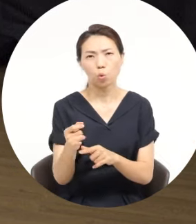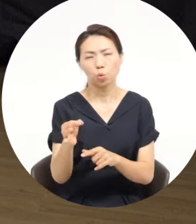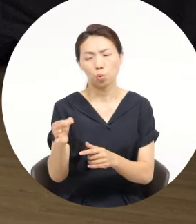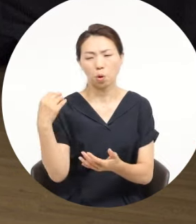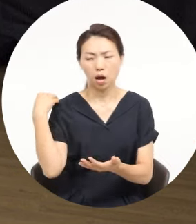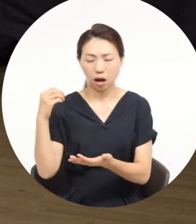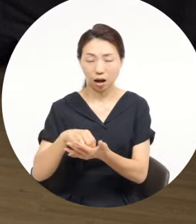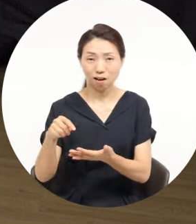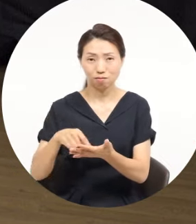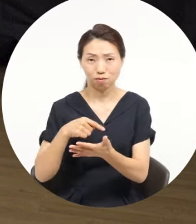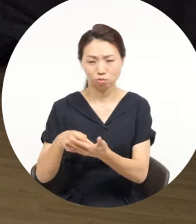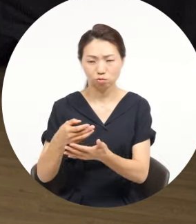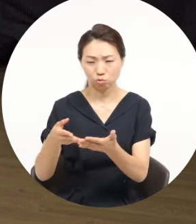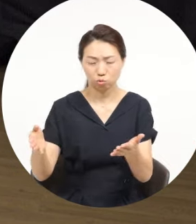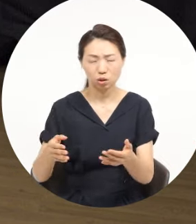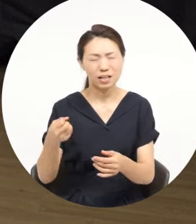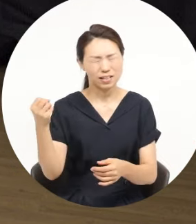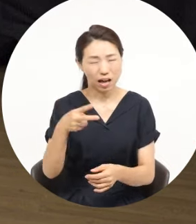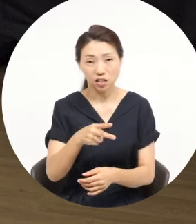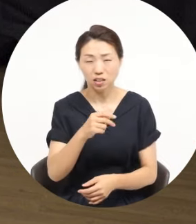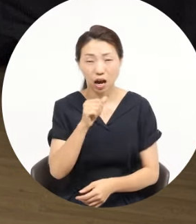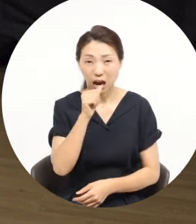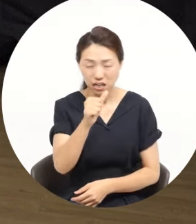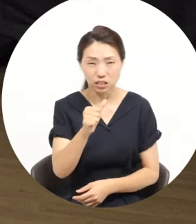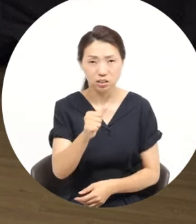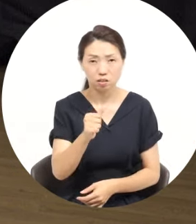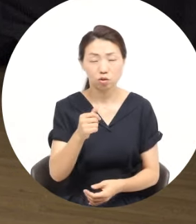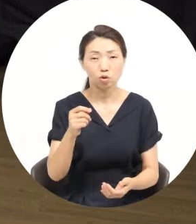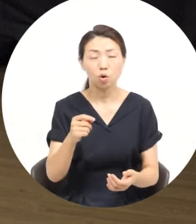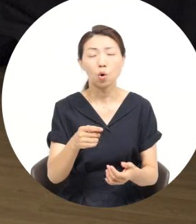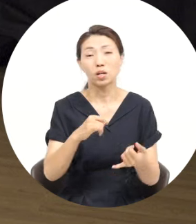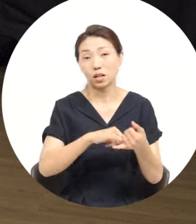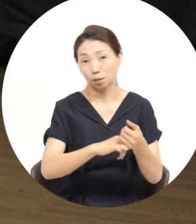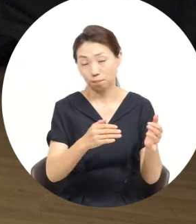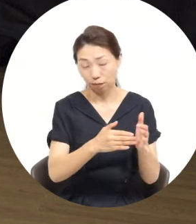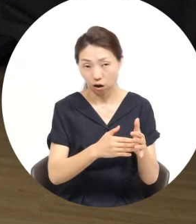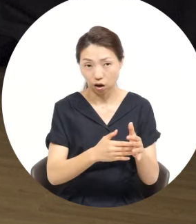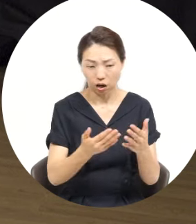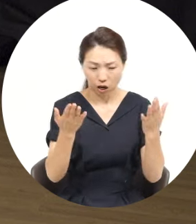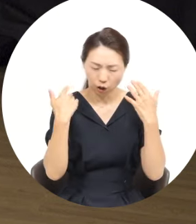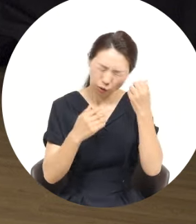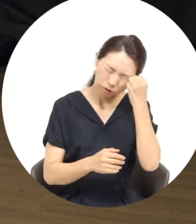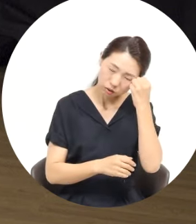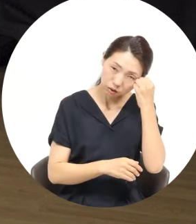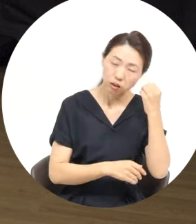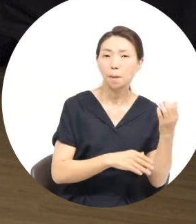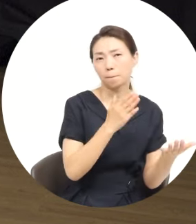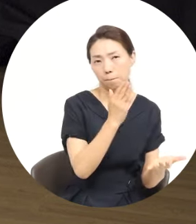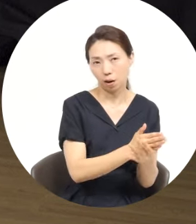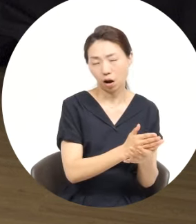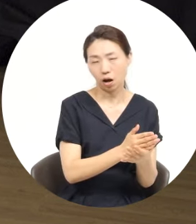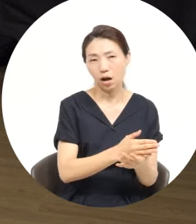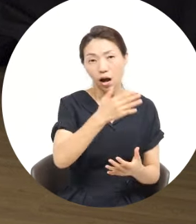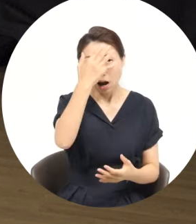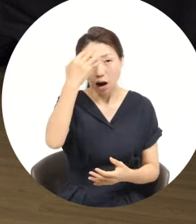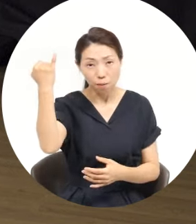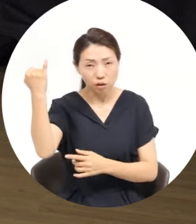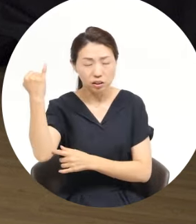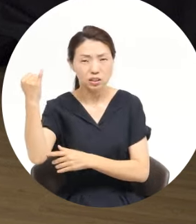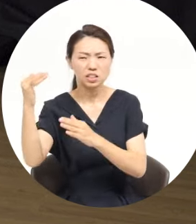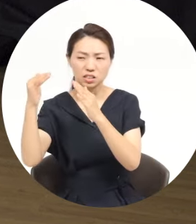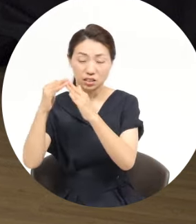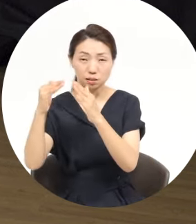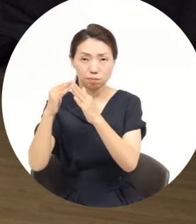갚아주고 다시 그러지 않겠다는 다짐을 받았어요. 그리고 기숙사에서 나와 친할머니 집에서 지내면서